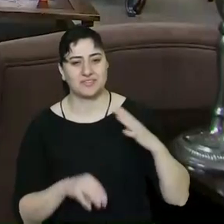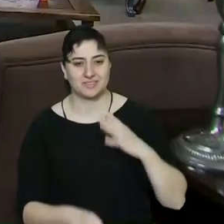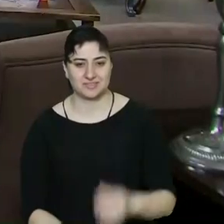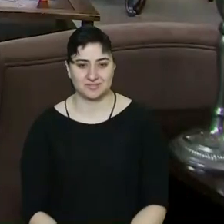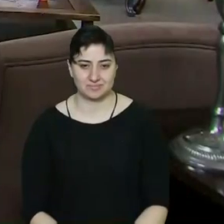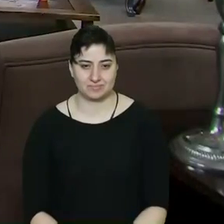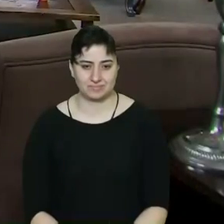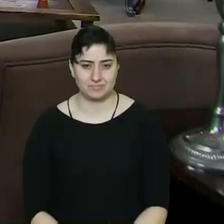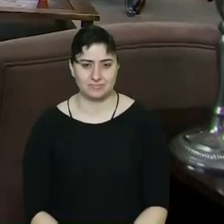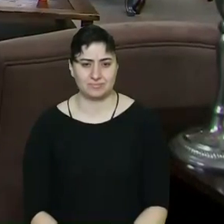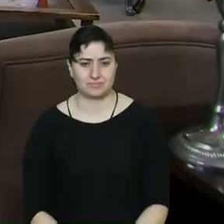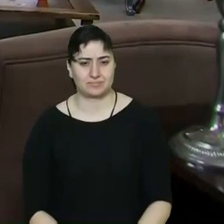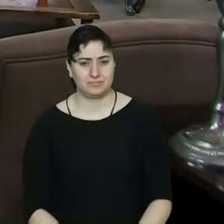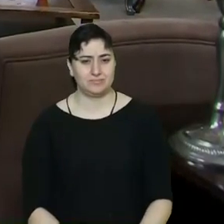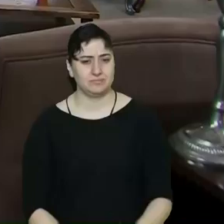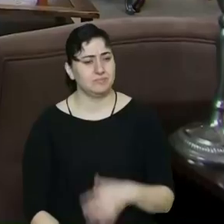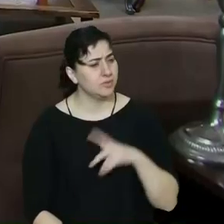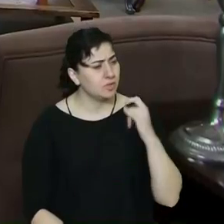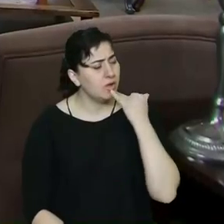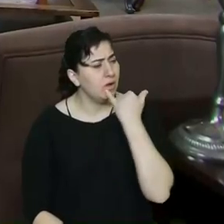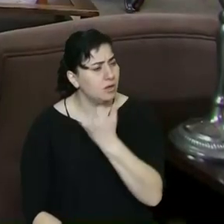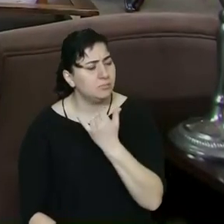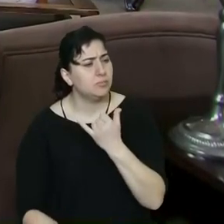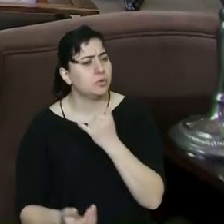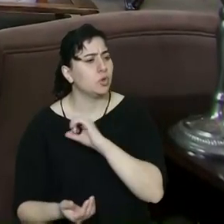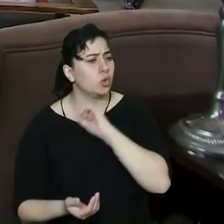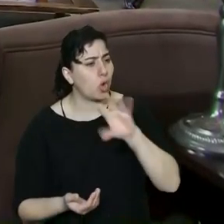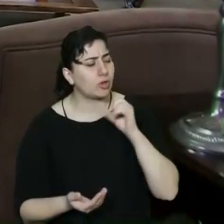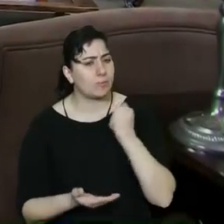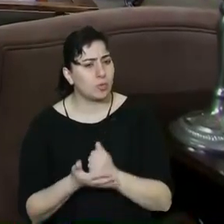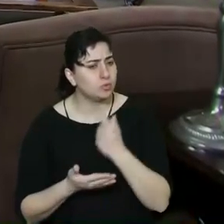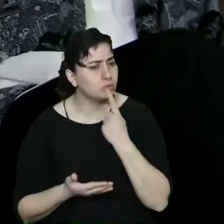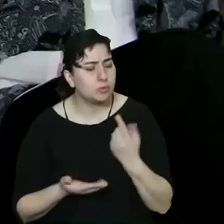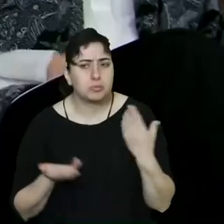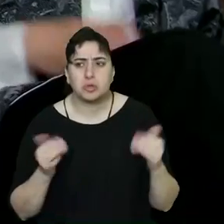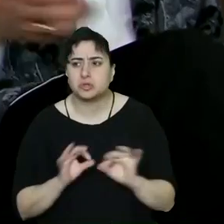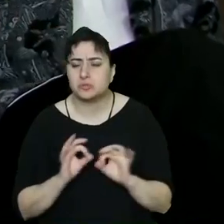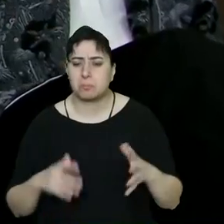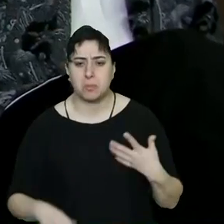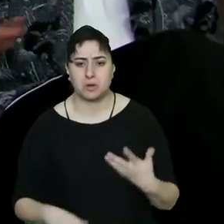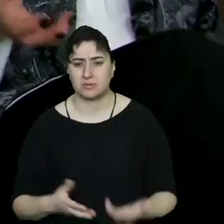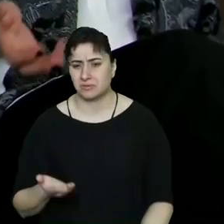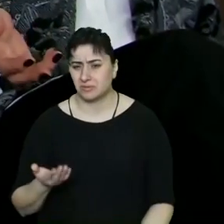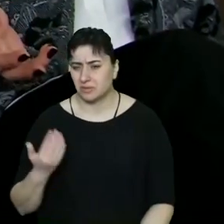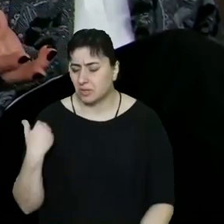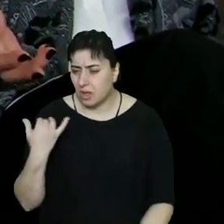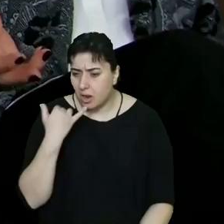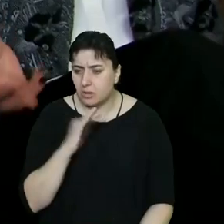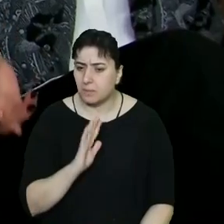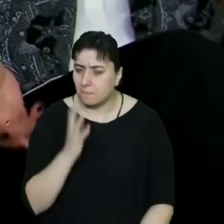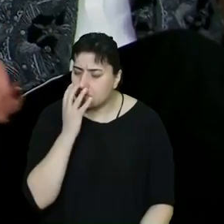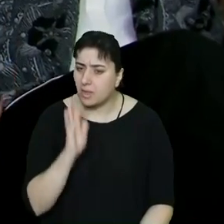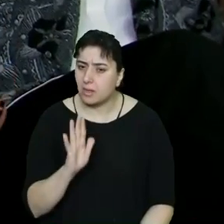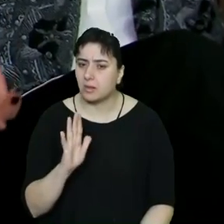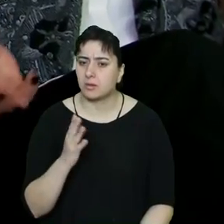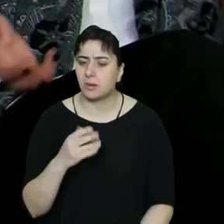Ya ben Cavit'i bir arasam mı ya? Kargoya verdim dedi. Bir öğrensem hangi kargoya vermiş. Canım daha yeni aradın. Ay